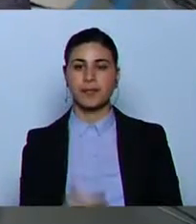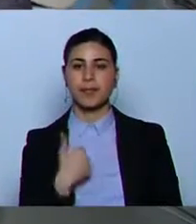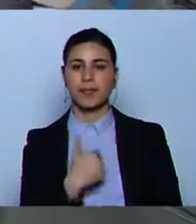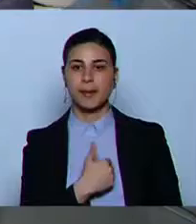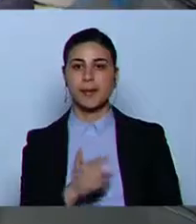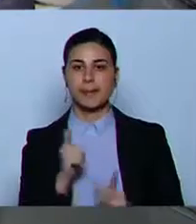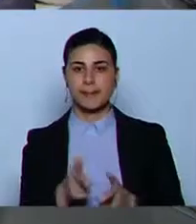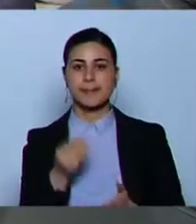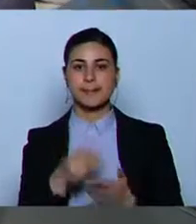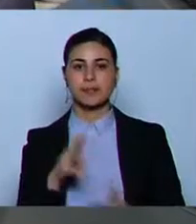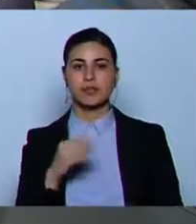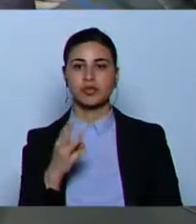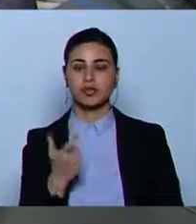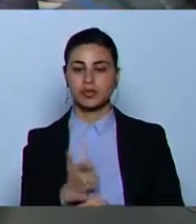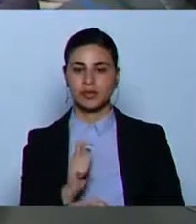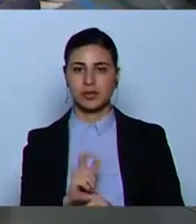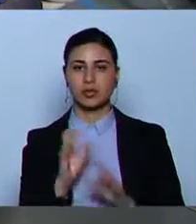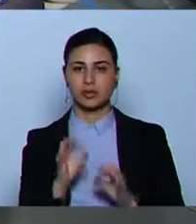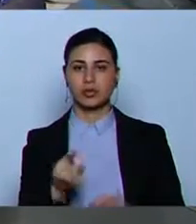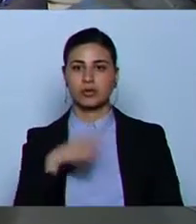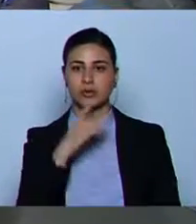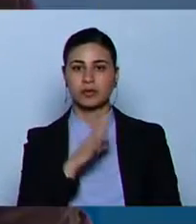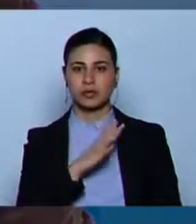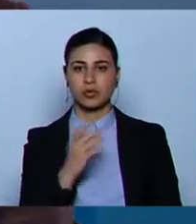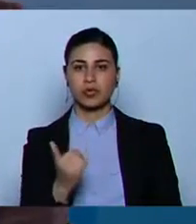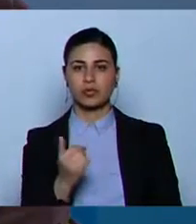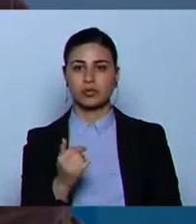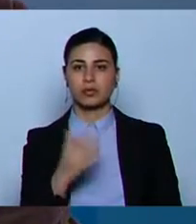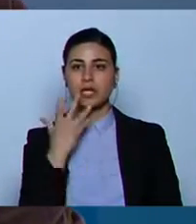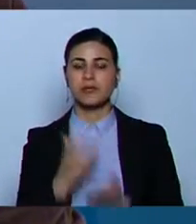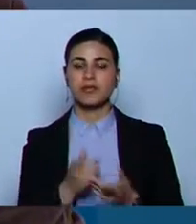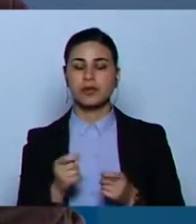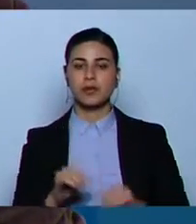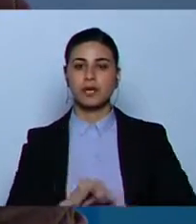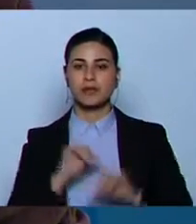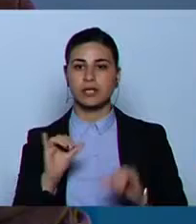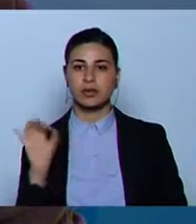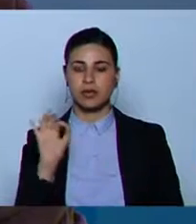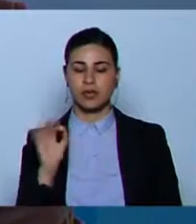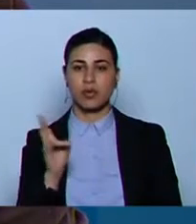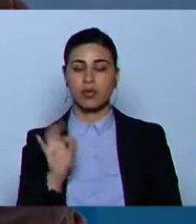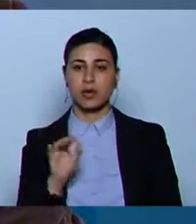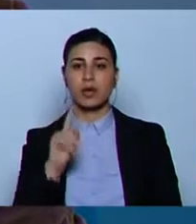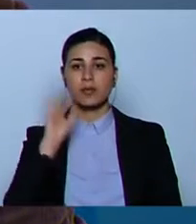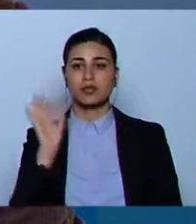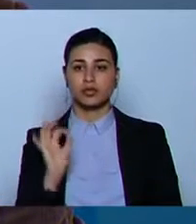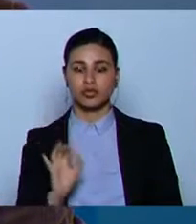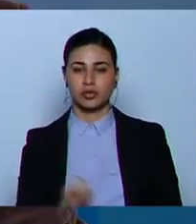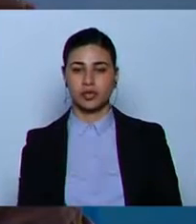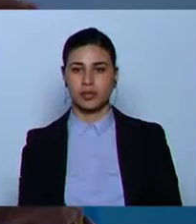ბატონ მიშას და ძალიან სწორი აქცენტი გააკეთა ადგილობრივი მართლობის განვითარებასთან დაკავშირებით, მაგრამ ხშირ